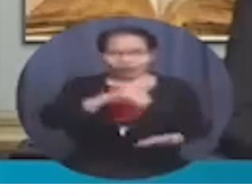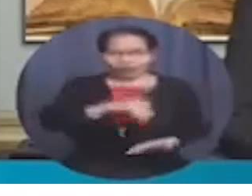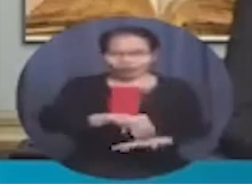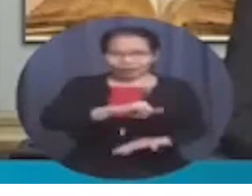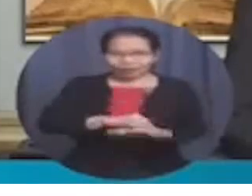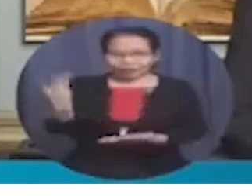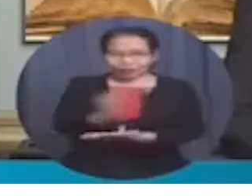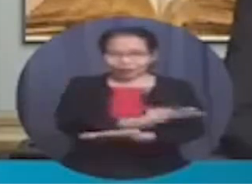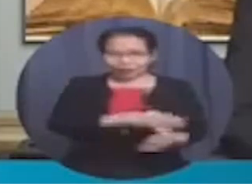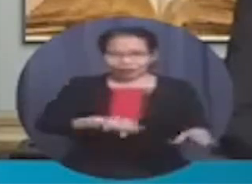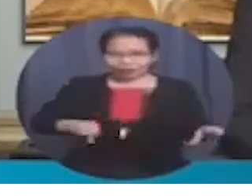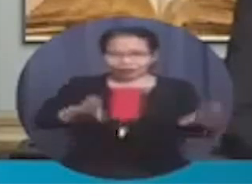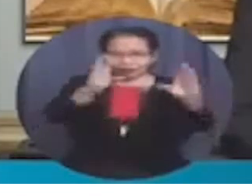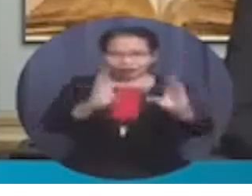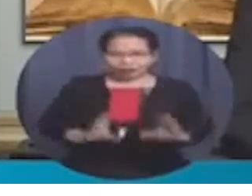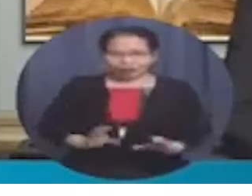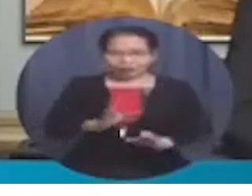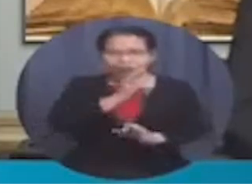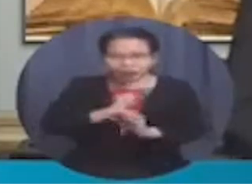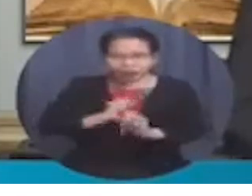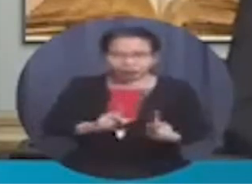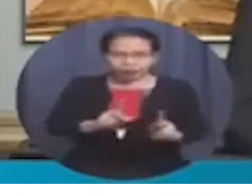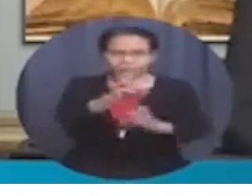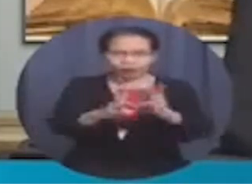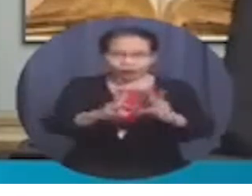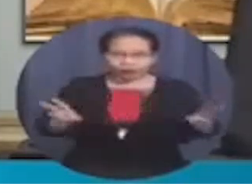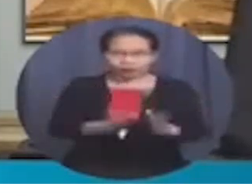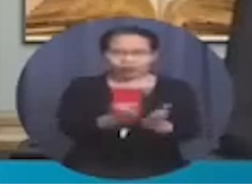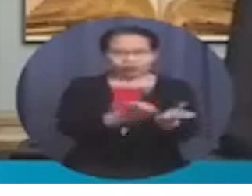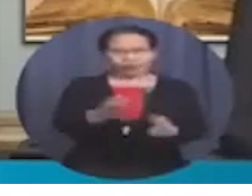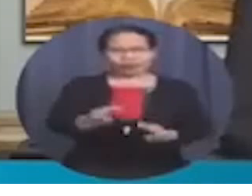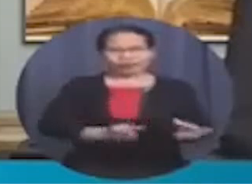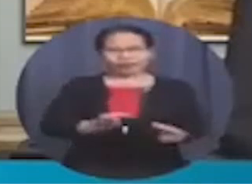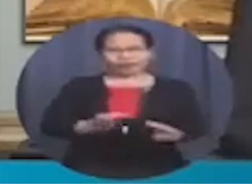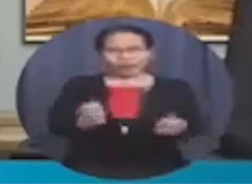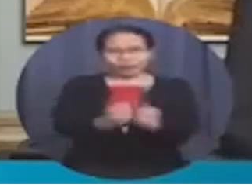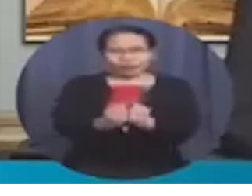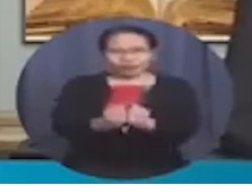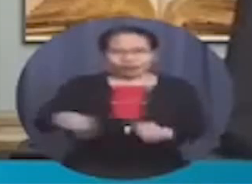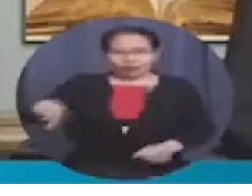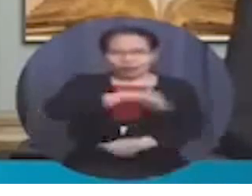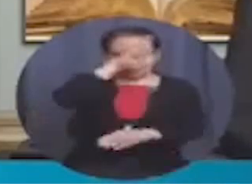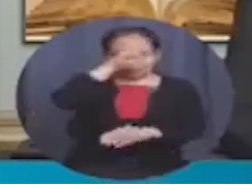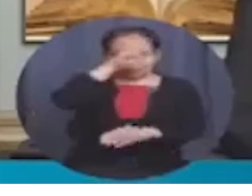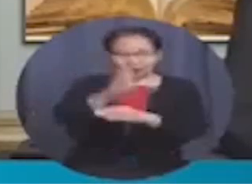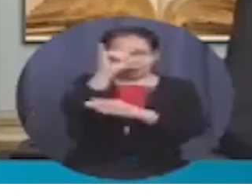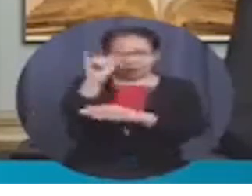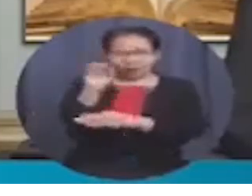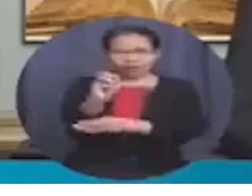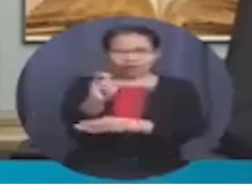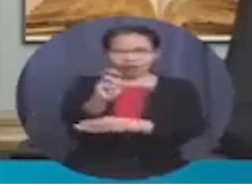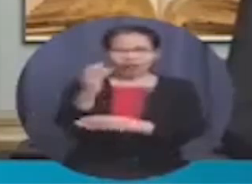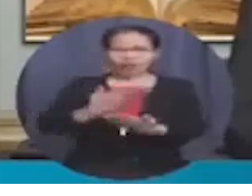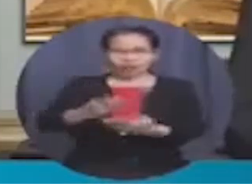tayong makapagsagawa ng ang dating daan, Worldwide Bible Exposition. Kasama po natin ang kapatid na Eli Soriano.